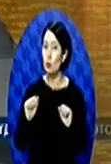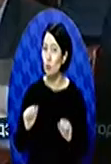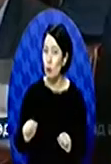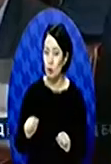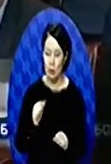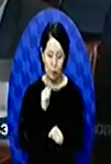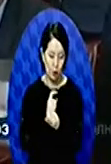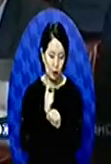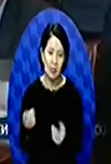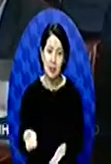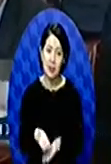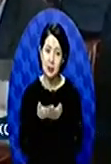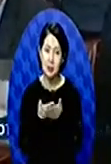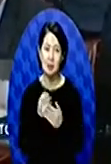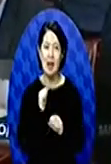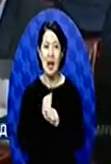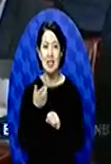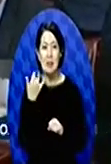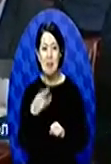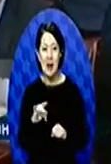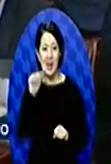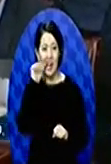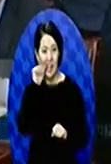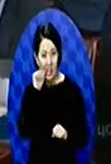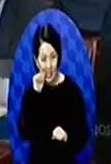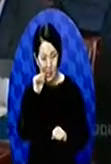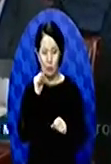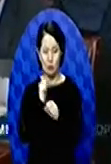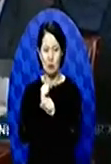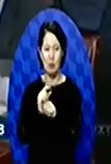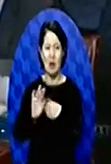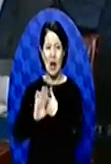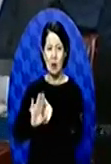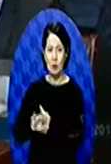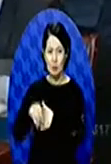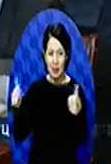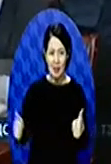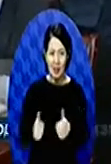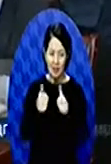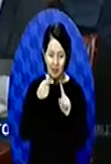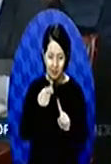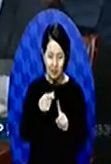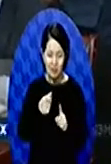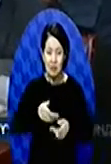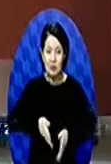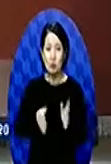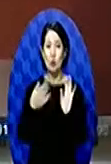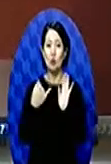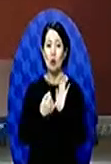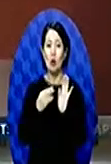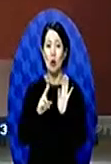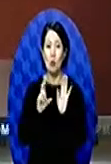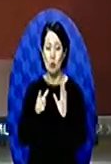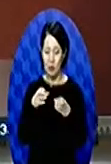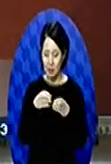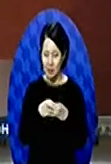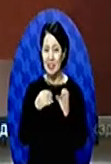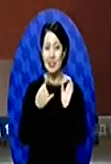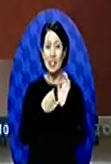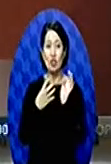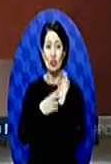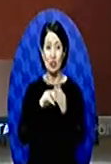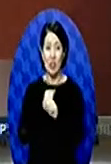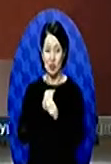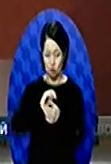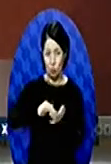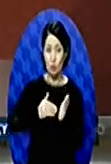дэмжих, ажлын байрыг хадгалах, хөдөлмөрийн аюулгүй байдлыг хангах чиглэлсэн 6 бүлэг 69 ажил төлөвлөсөн. За биелэлт нь 74% гарчээ. Харин